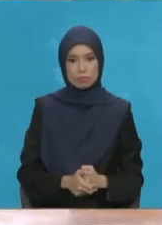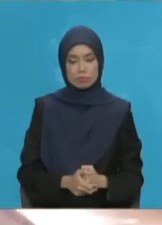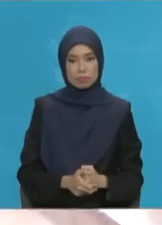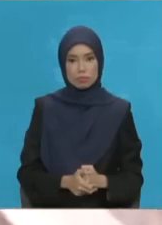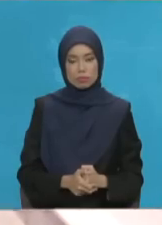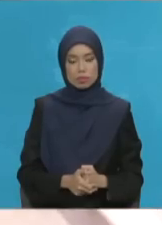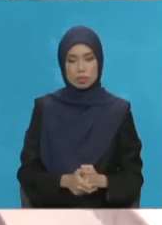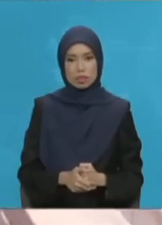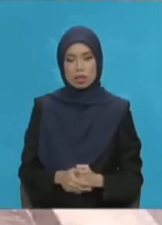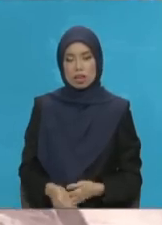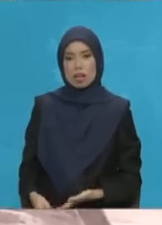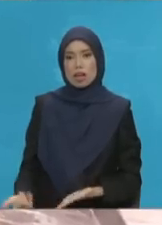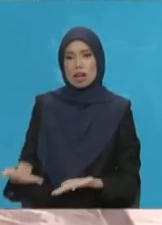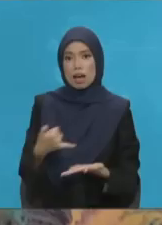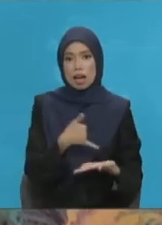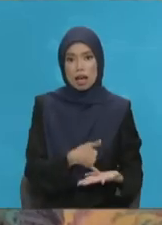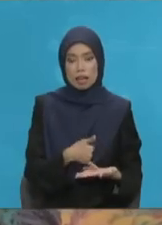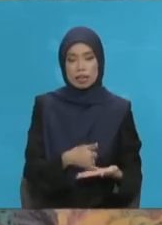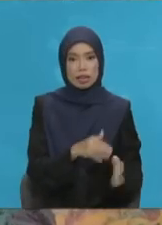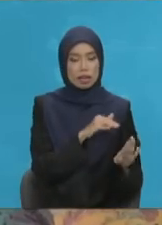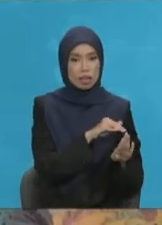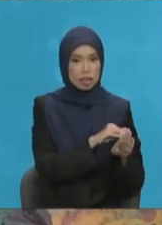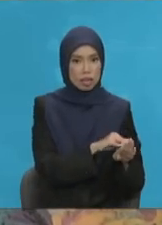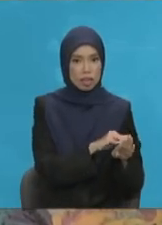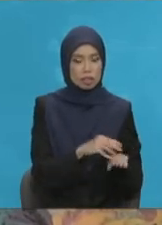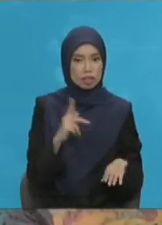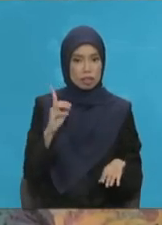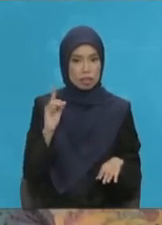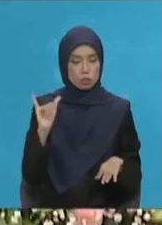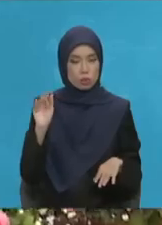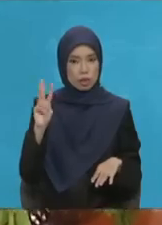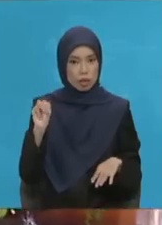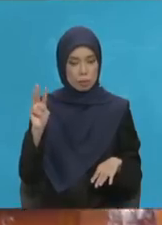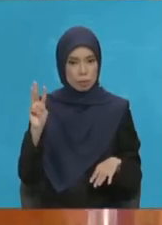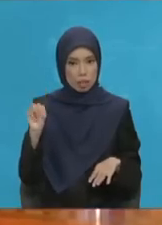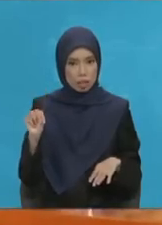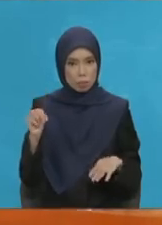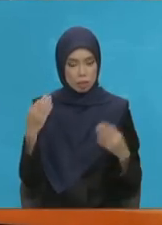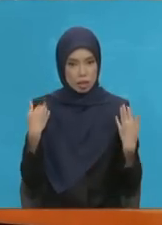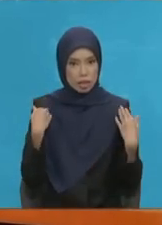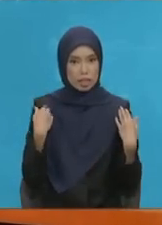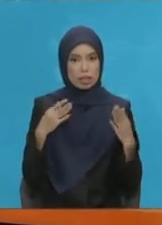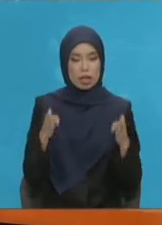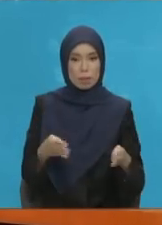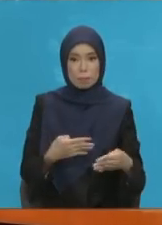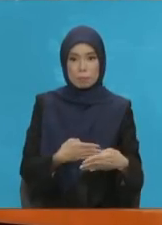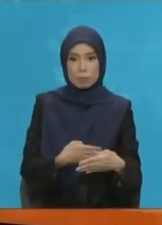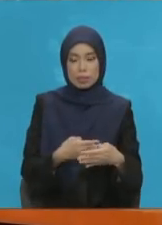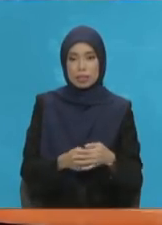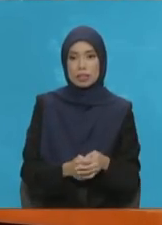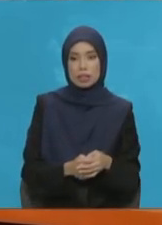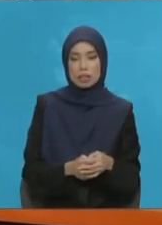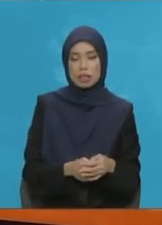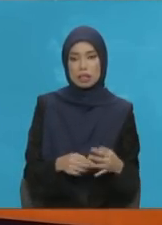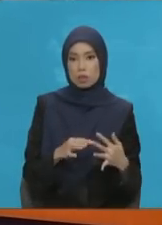keberangkatan durian keramat mulia di kediaman utama dan seterusnya dijunjung ke bilik host oleh yang amat Mulia Pangeran